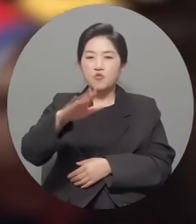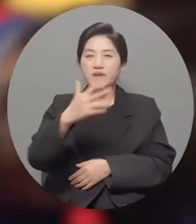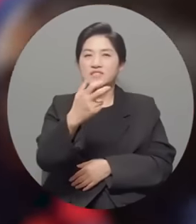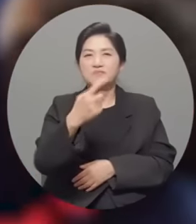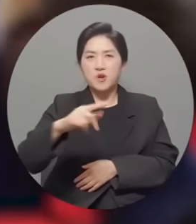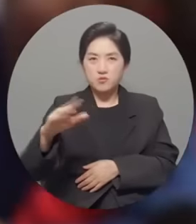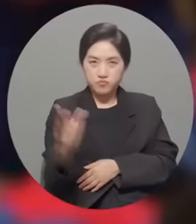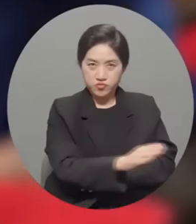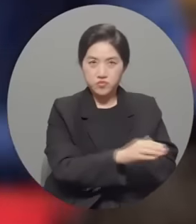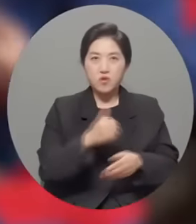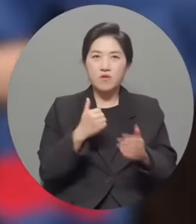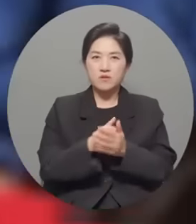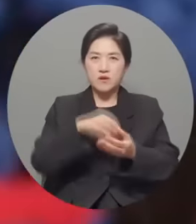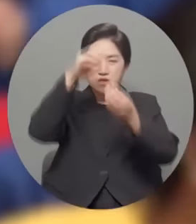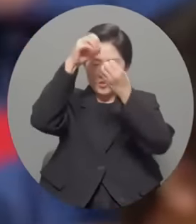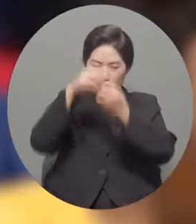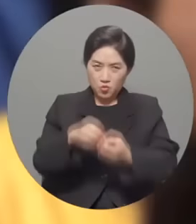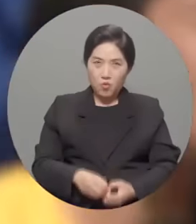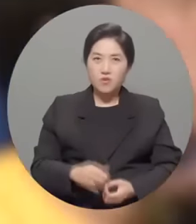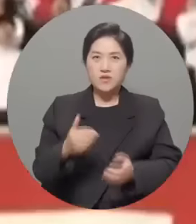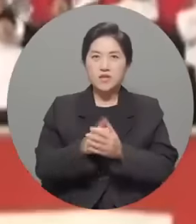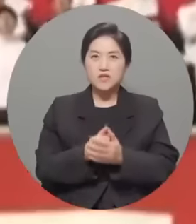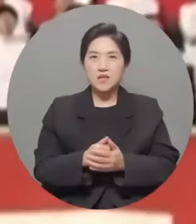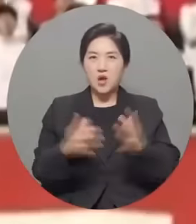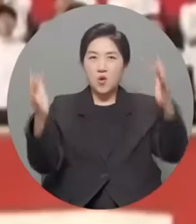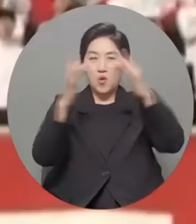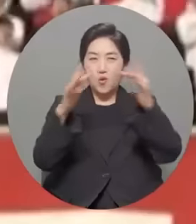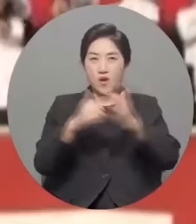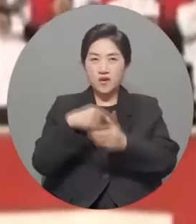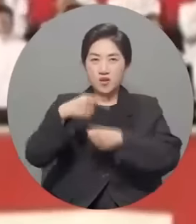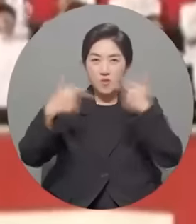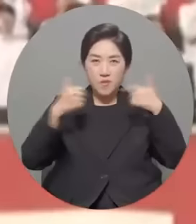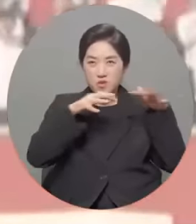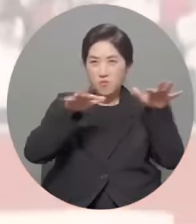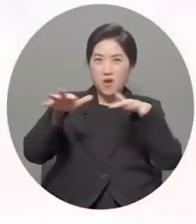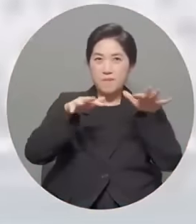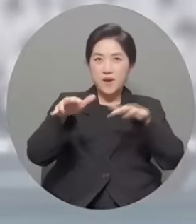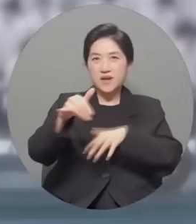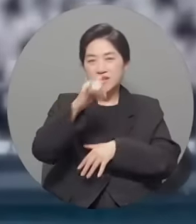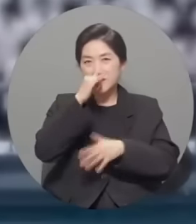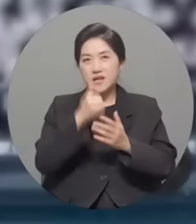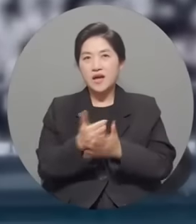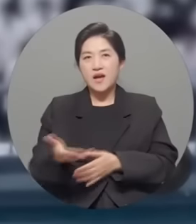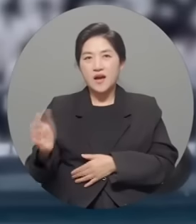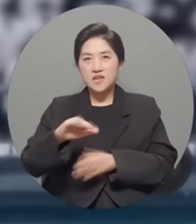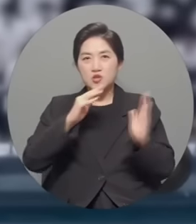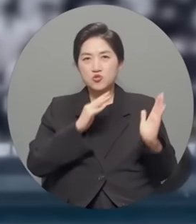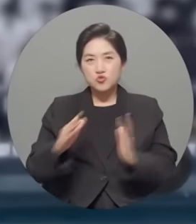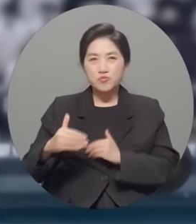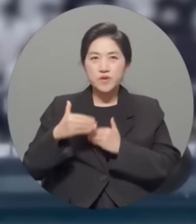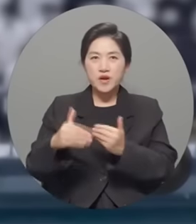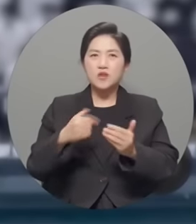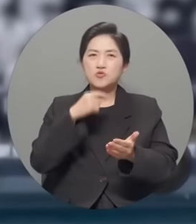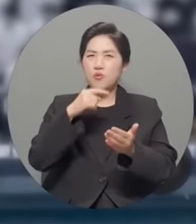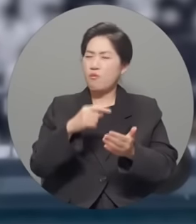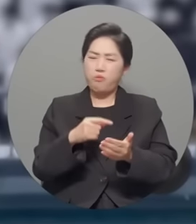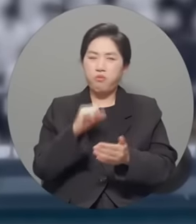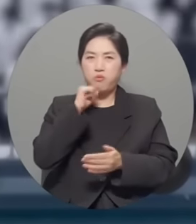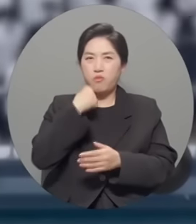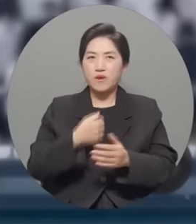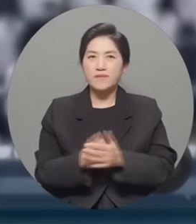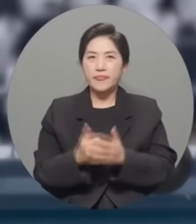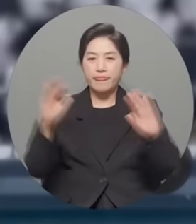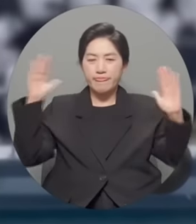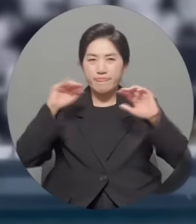응원전은 전통으로 자리 잡았고 온라인에서도 매년 화제가 됩니다. 하지만 준비 과정은 녹록지 않습니다.